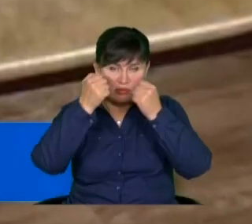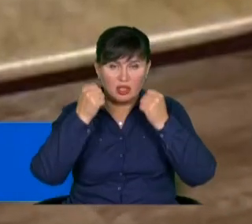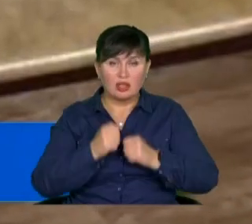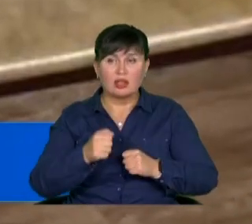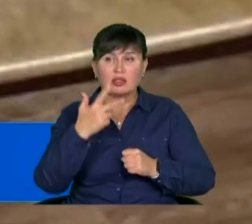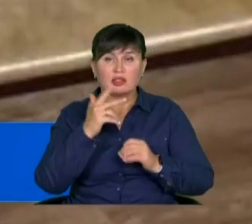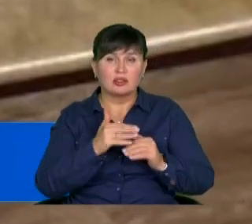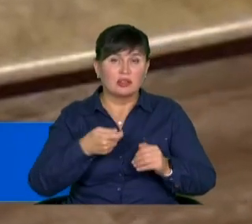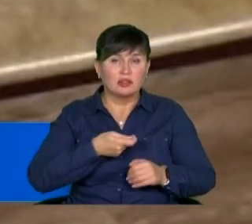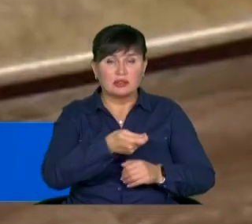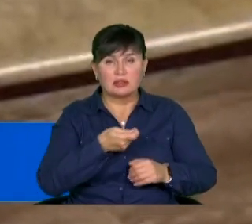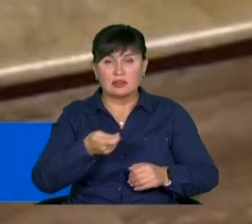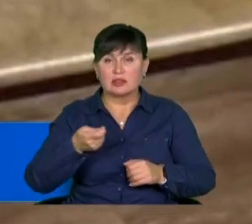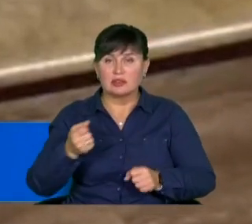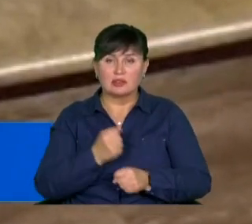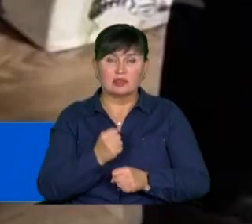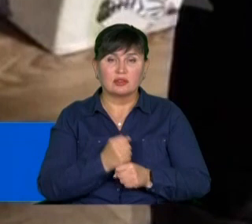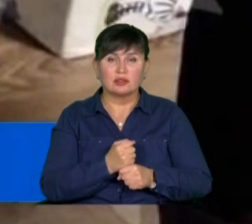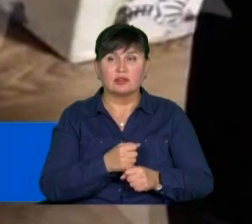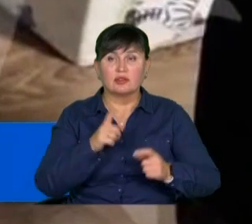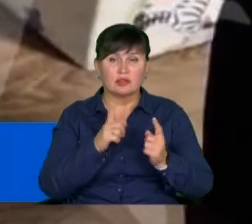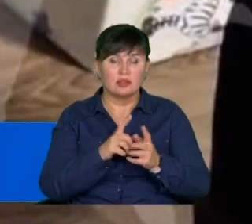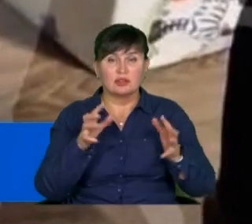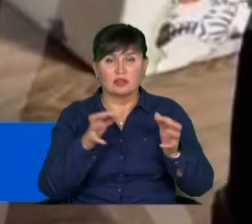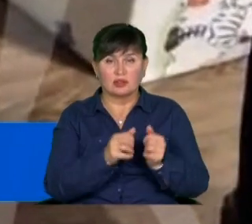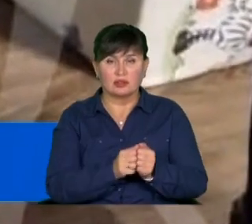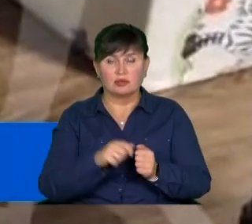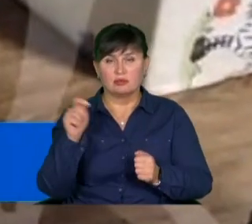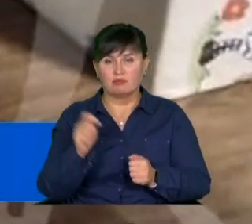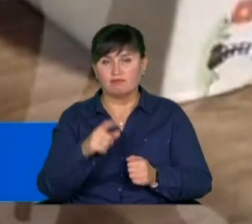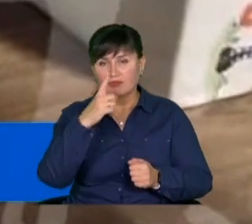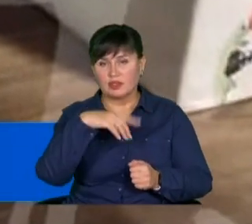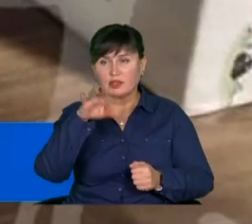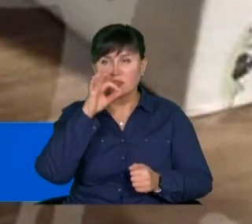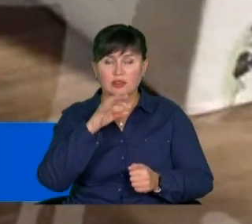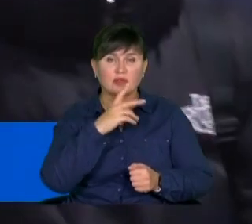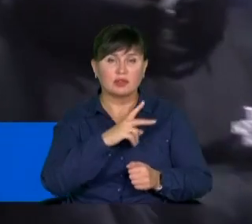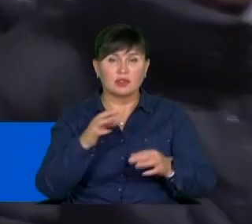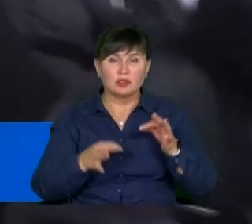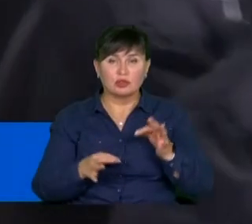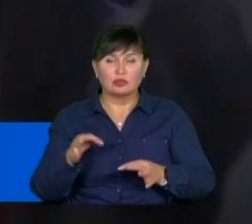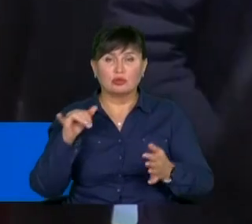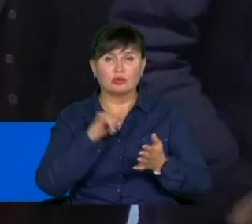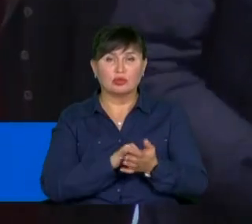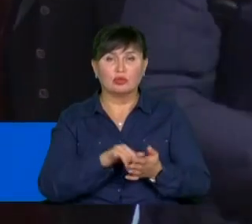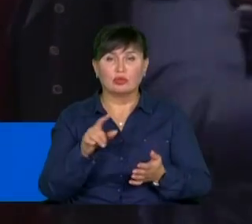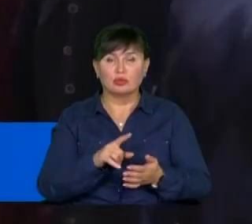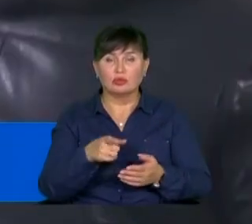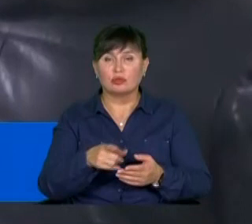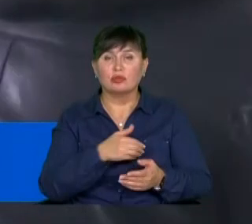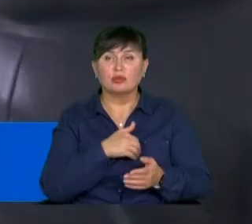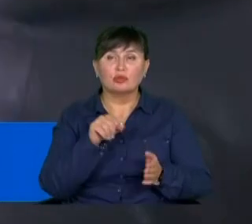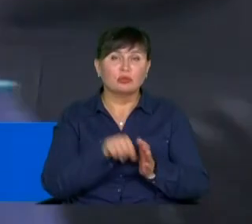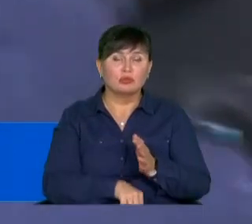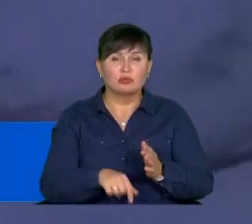3 детей в здании учебного заведения. Его обезвредили и задержали прибывшие на место полицейские. Рассмотрев дело, суд установил, что мотивом для совершения